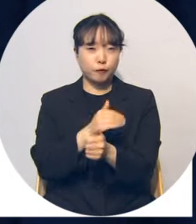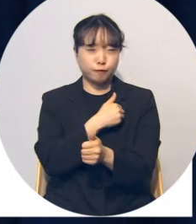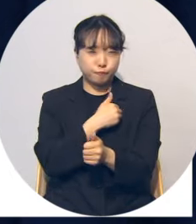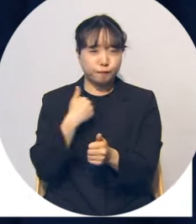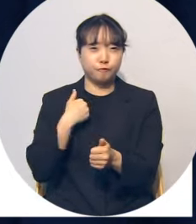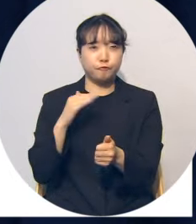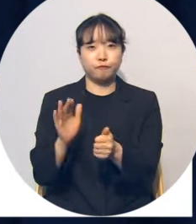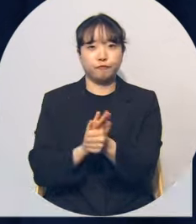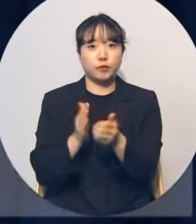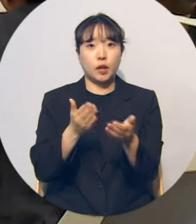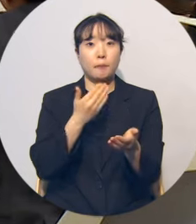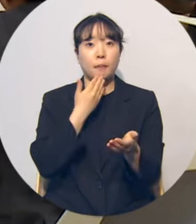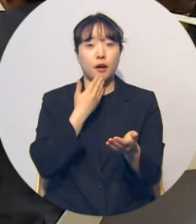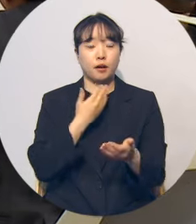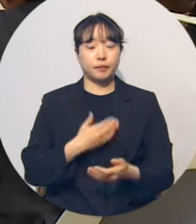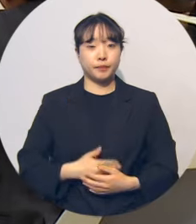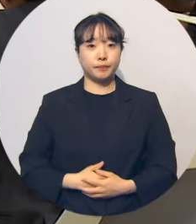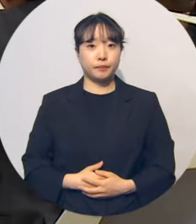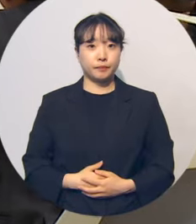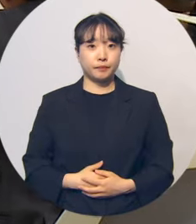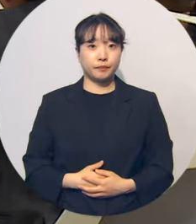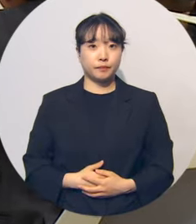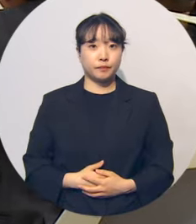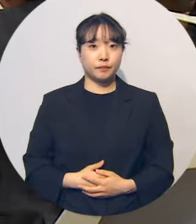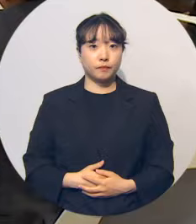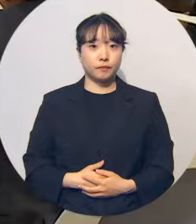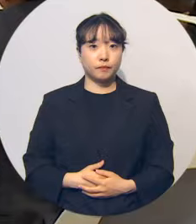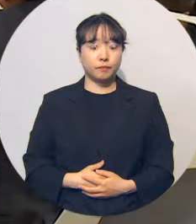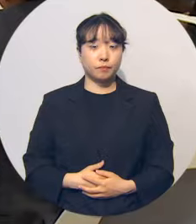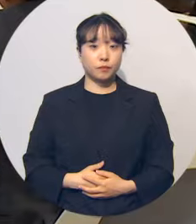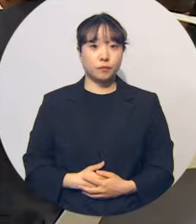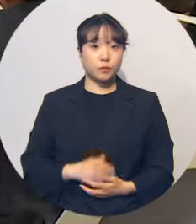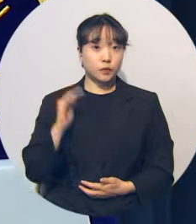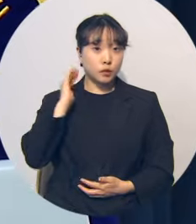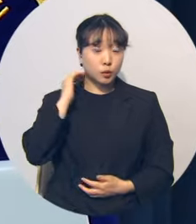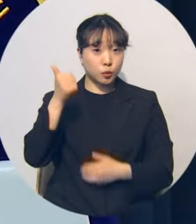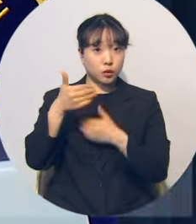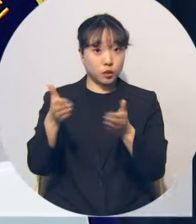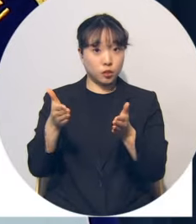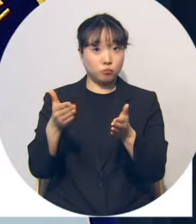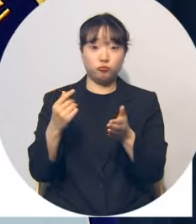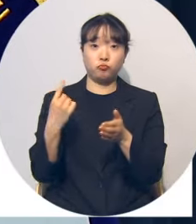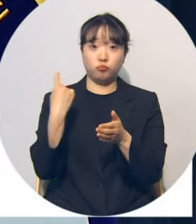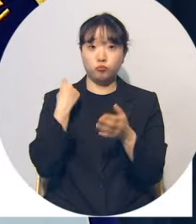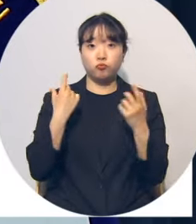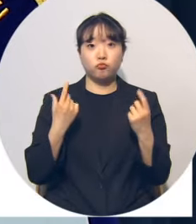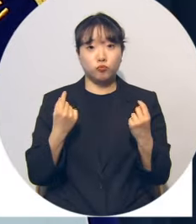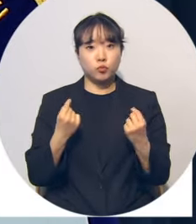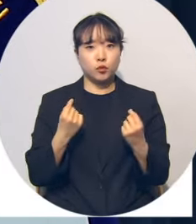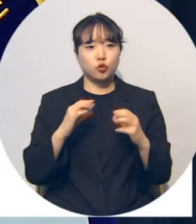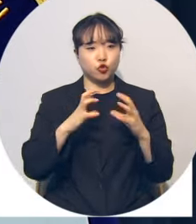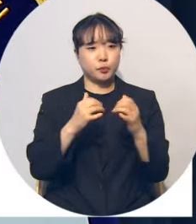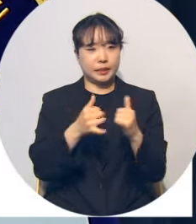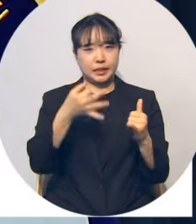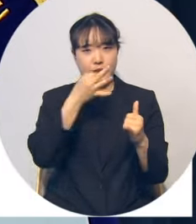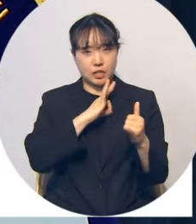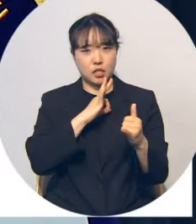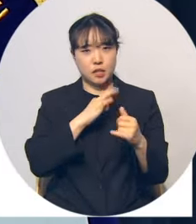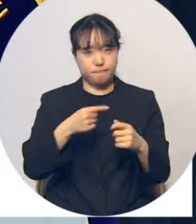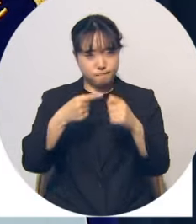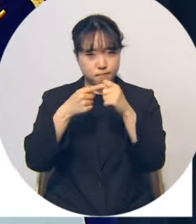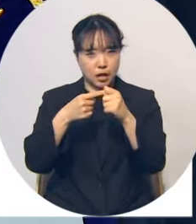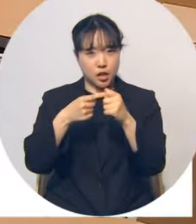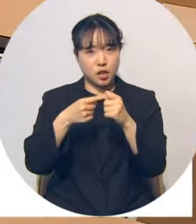제공할 것입니다 대통령실은 전날에도 우리 국민과 기업의 이익을 최우선으로 두겠다는 점을 분명히